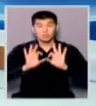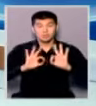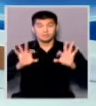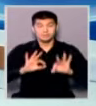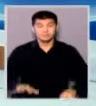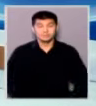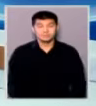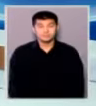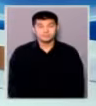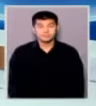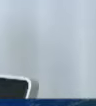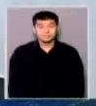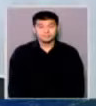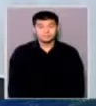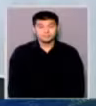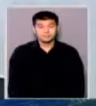жеткізсін.